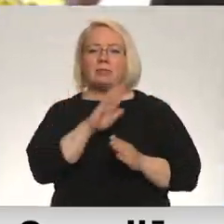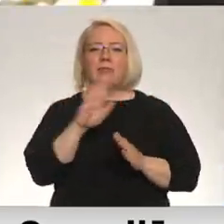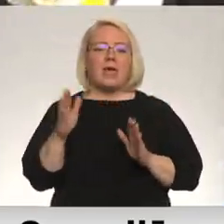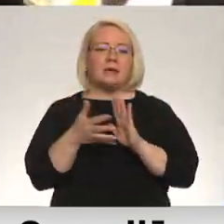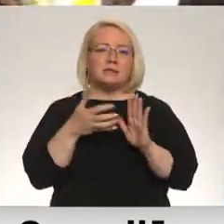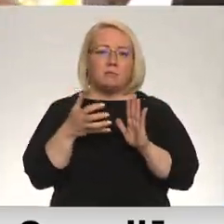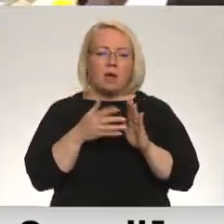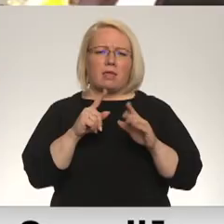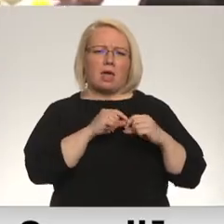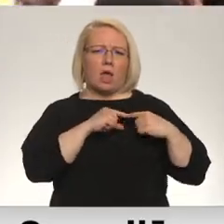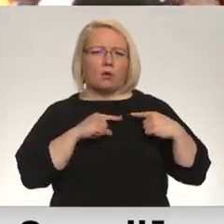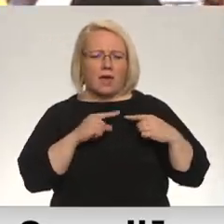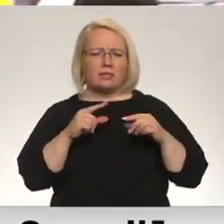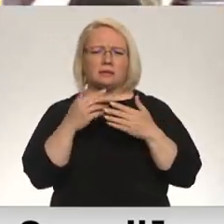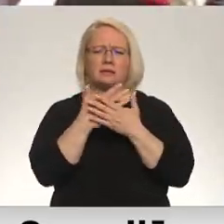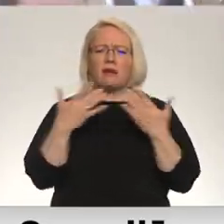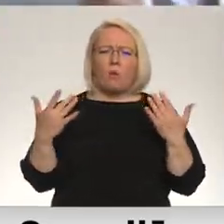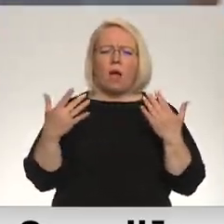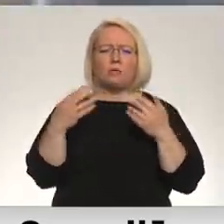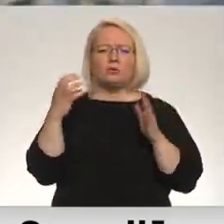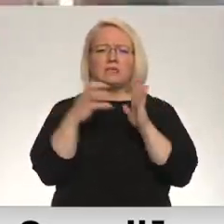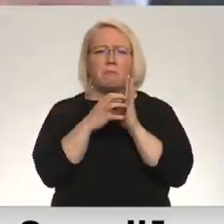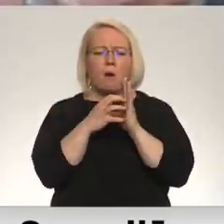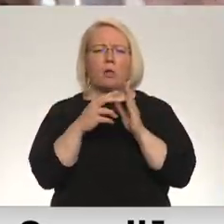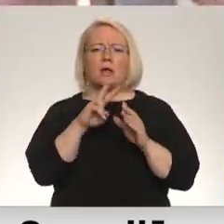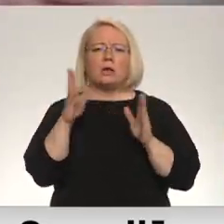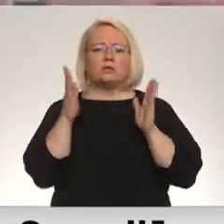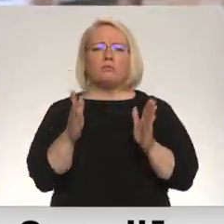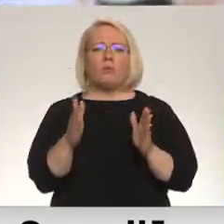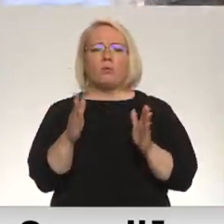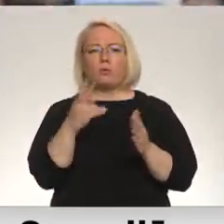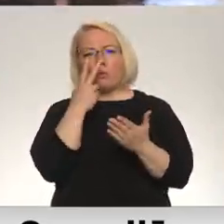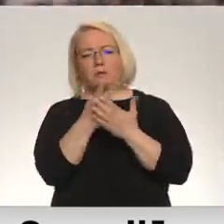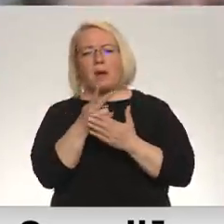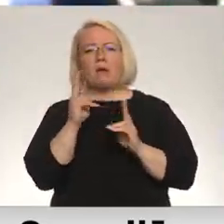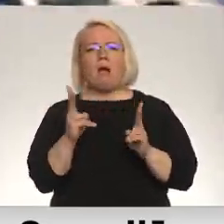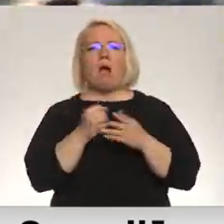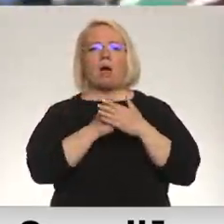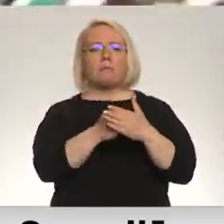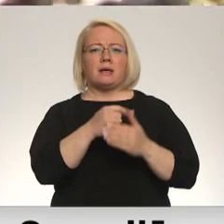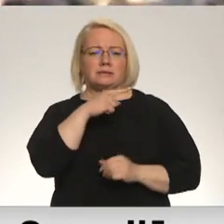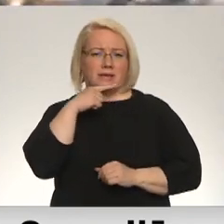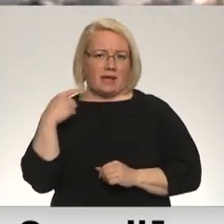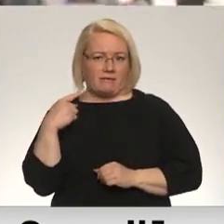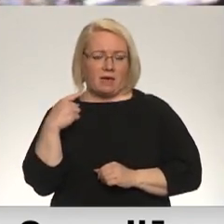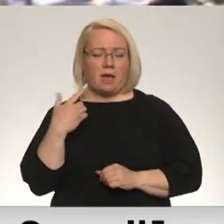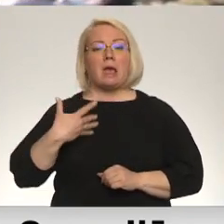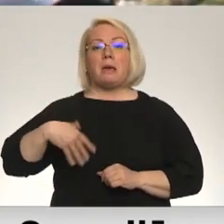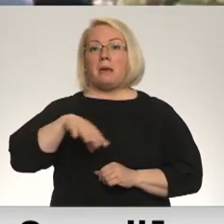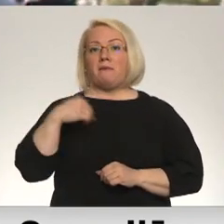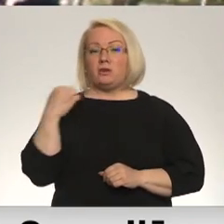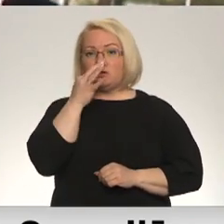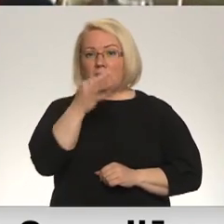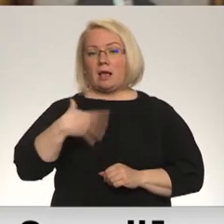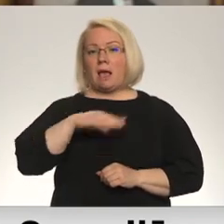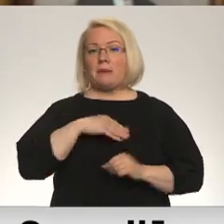ne Georgu Lentītis, nekādus citus simbolus, kas varētu tikt interpretēt kā atbalsts Krievijai? Mēs centīsimies